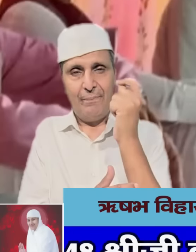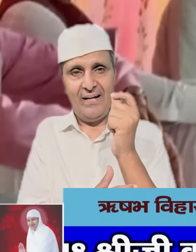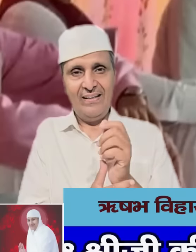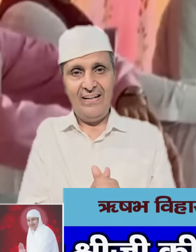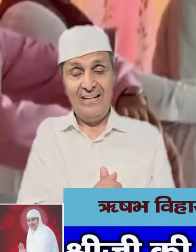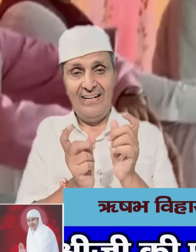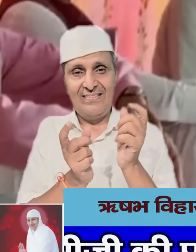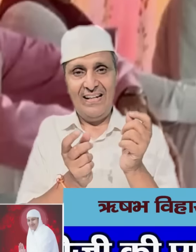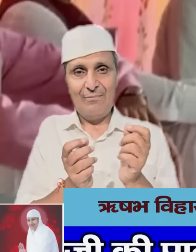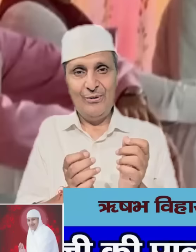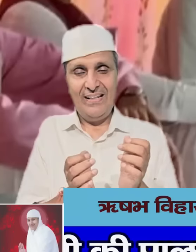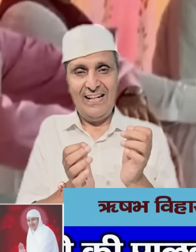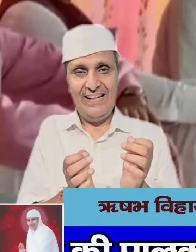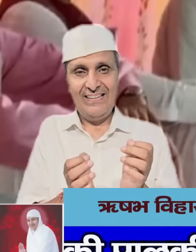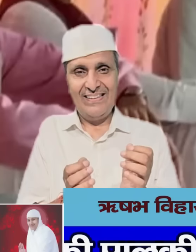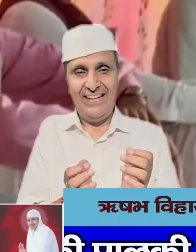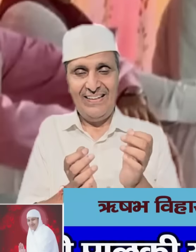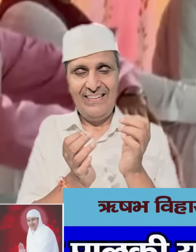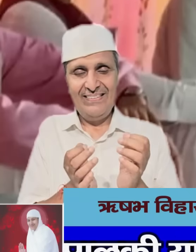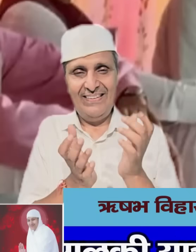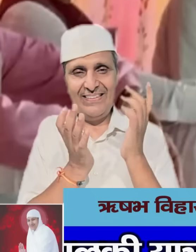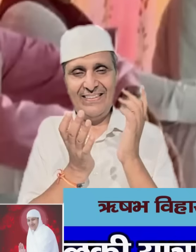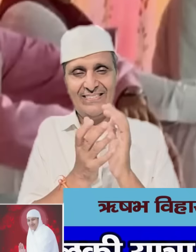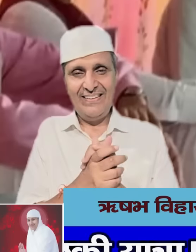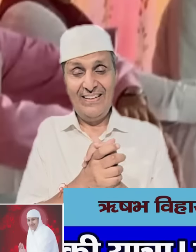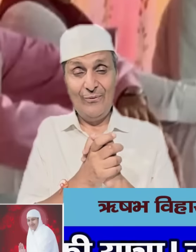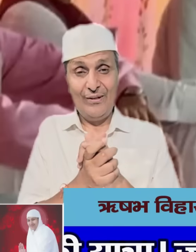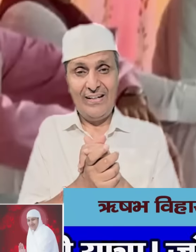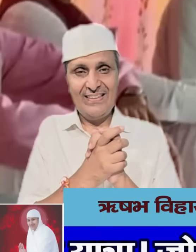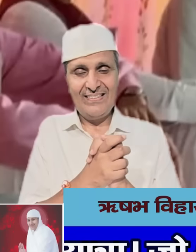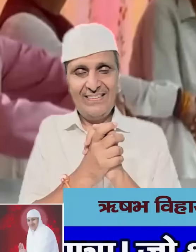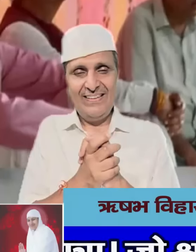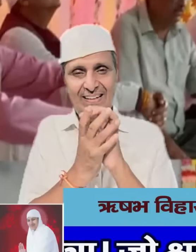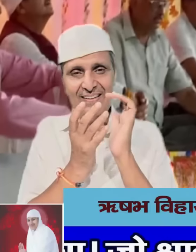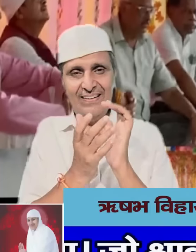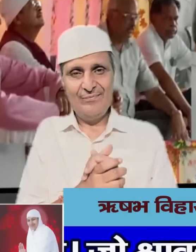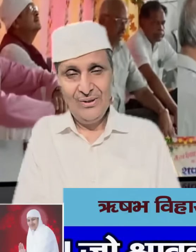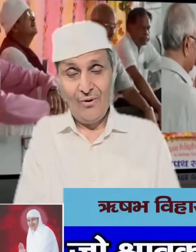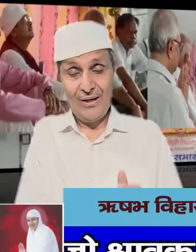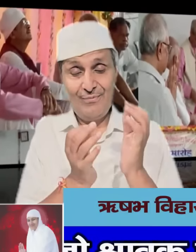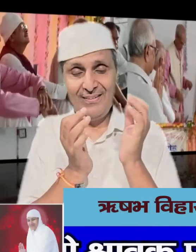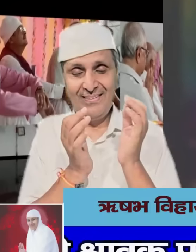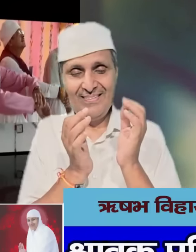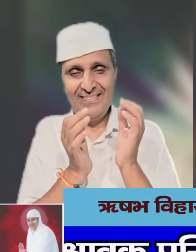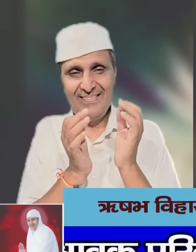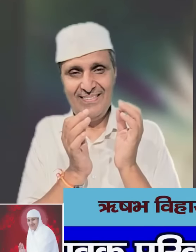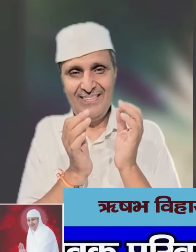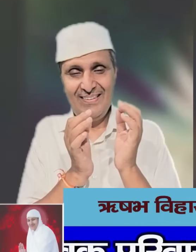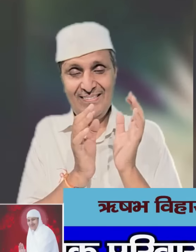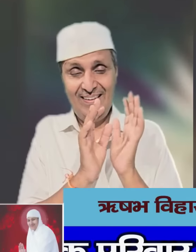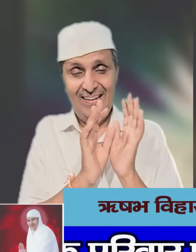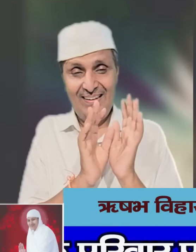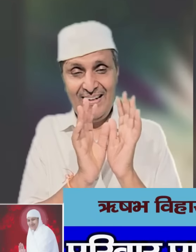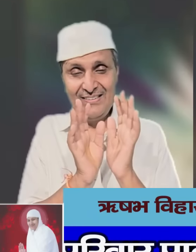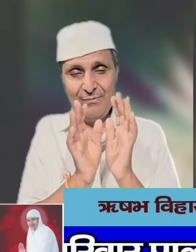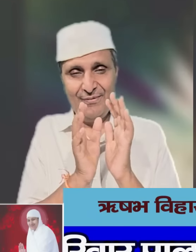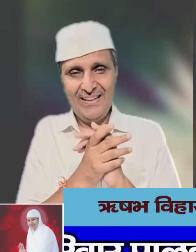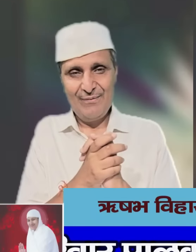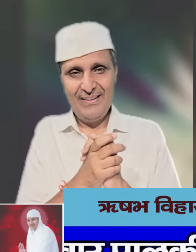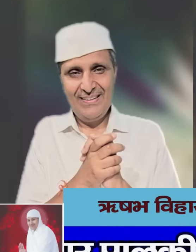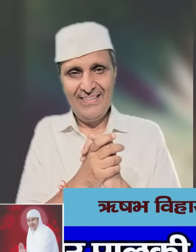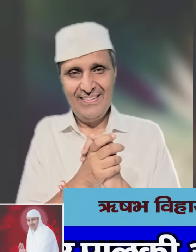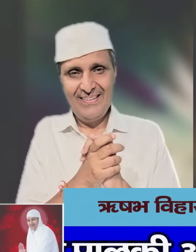दे पाएंगे। इसलिए आज आपको ये नैनागिरी रेशनगिरी तीर्थ के दर्शन उनके साथ दिखा रहे हैं। और अब दिल्ली के